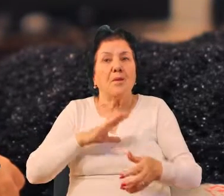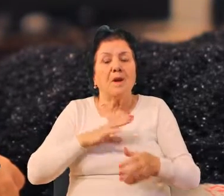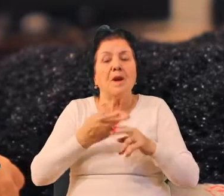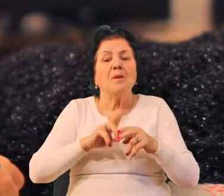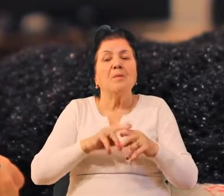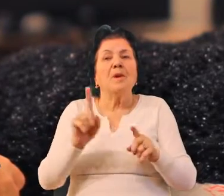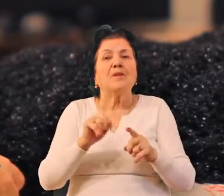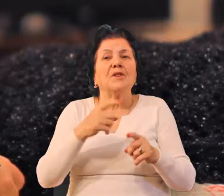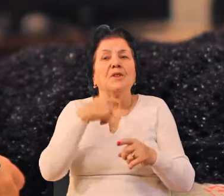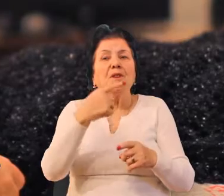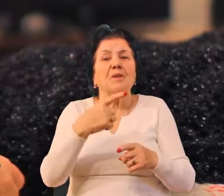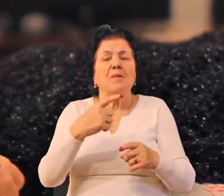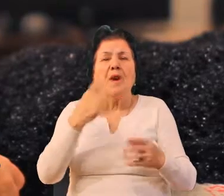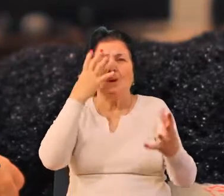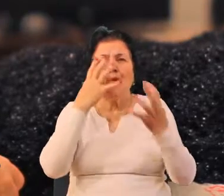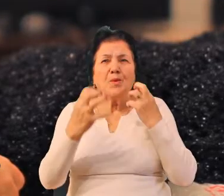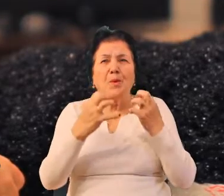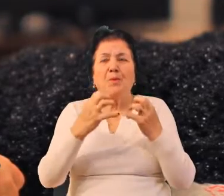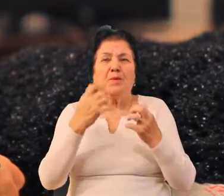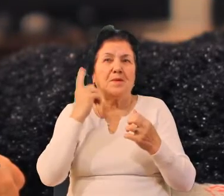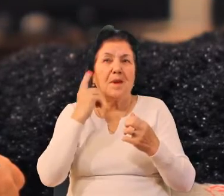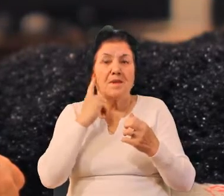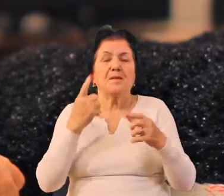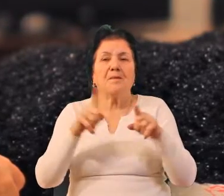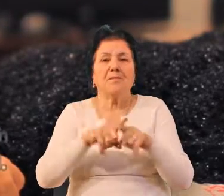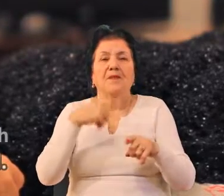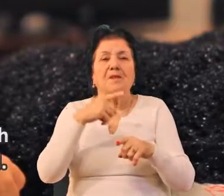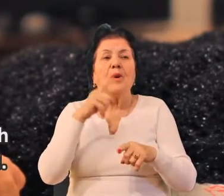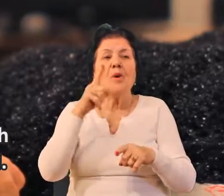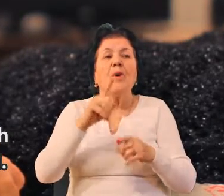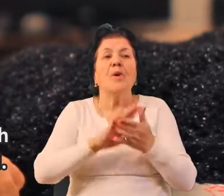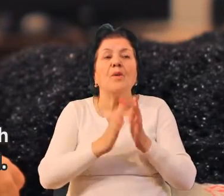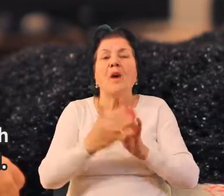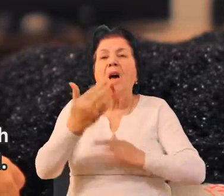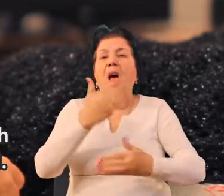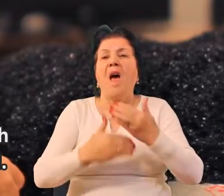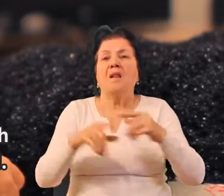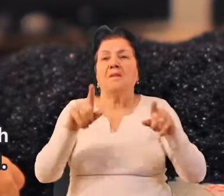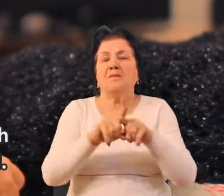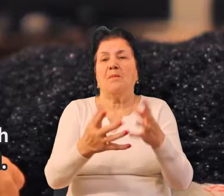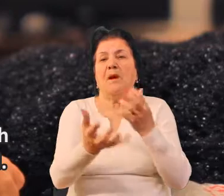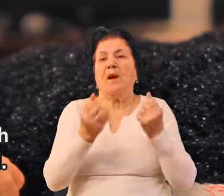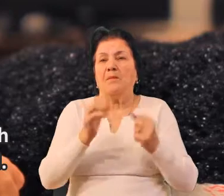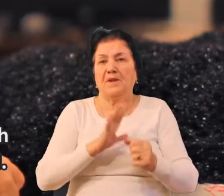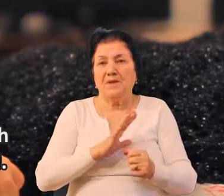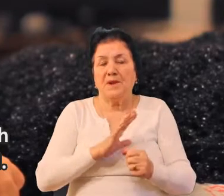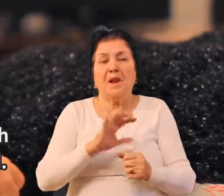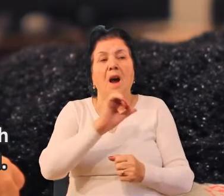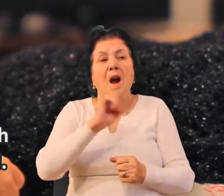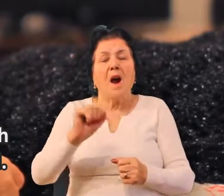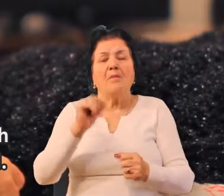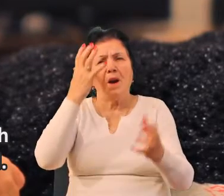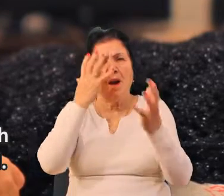səslənsə, yəni deyəcəm, onu həqiqətən əlil kimi qəbul edəcəklər. Amma həqiqətən fiziki məhdudiyyəti